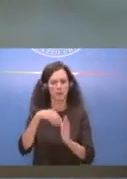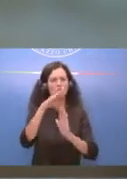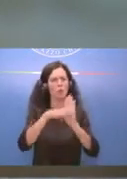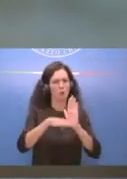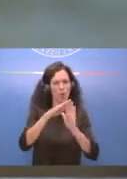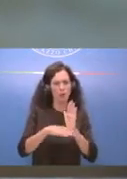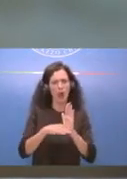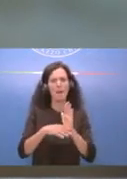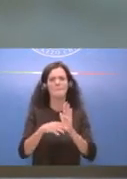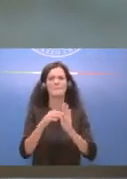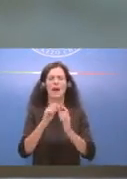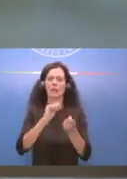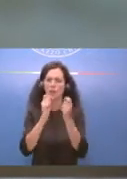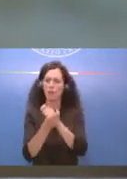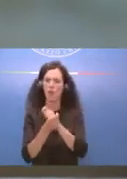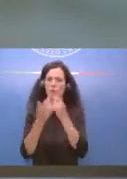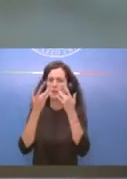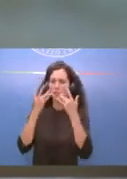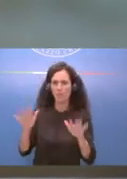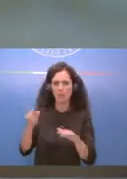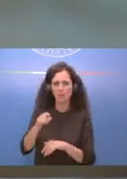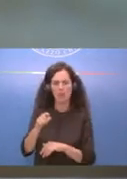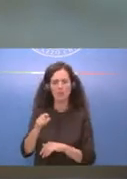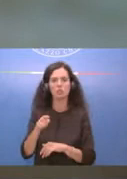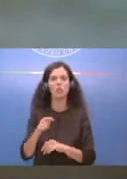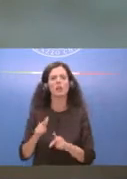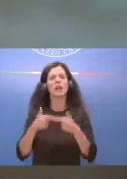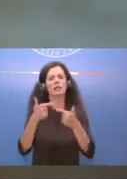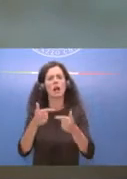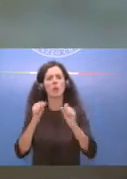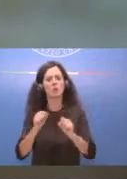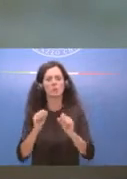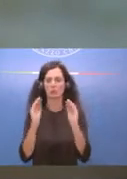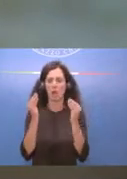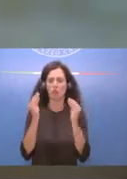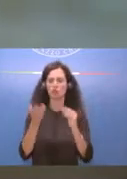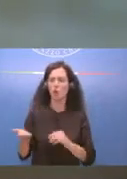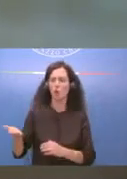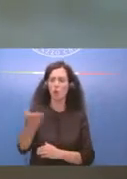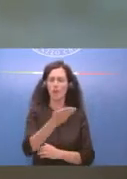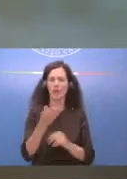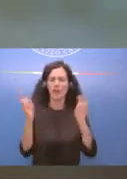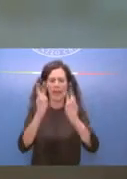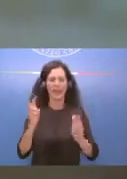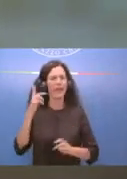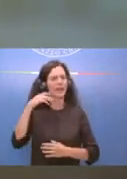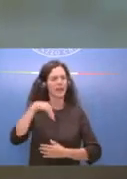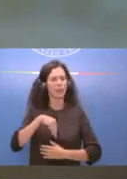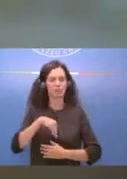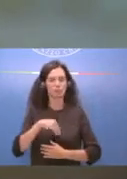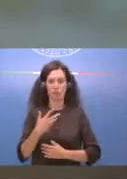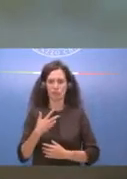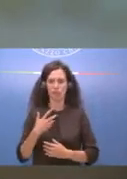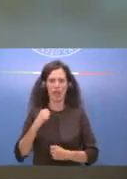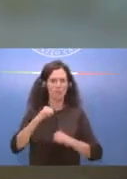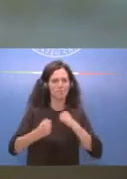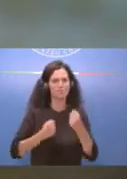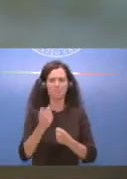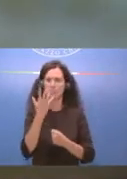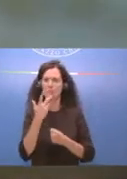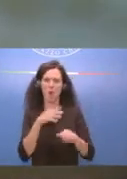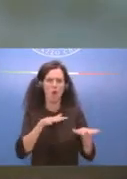semplificazioni dobbiamo permettere ai nostri giovani di liberare le loro energie il proprio dinamismo